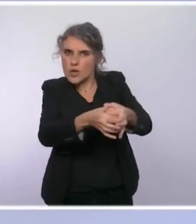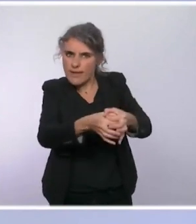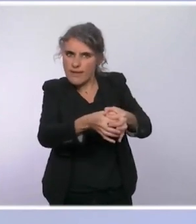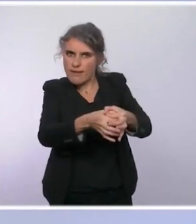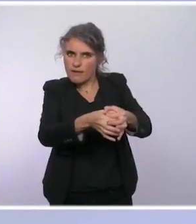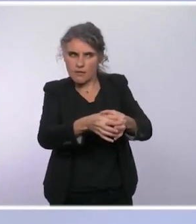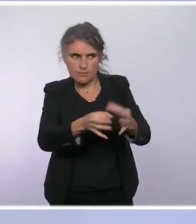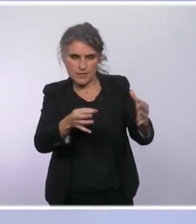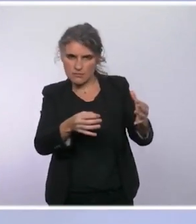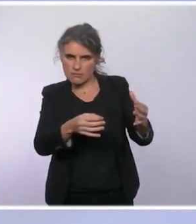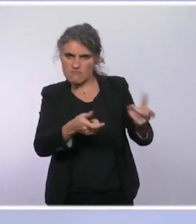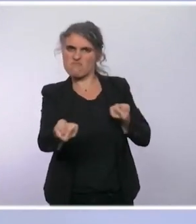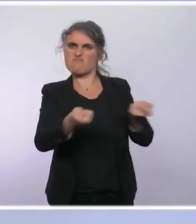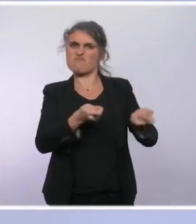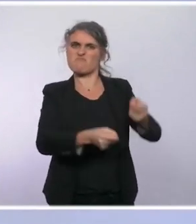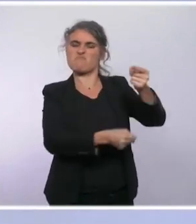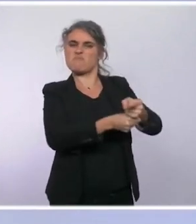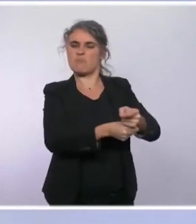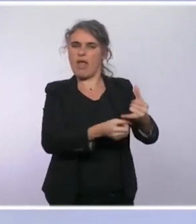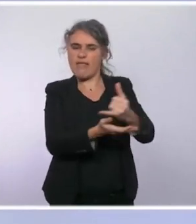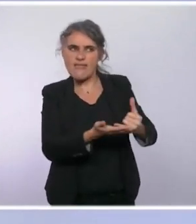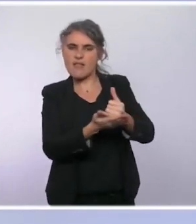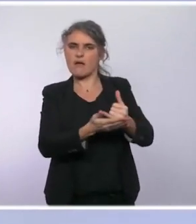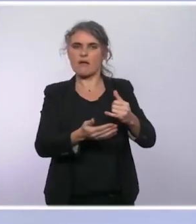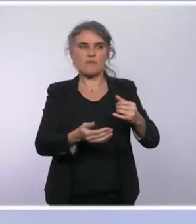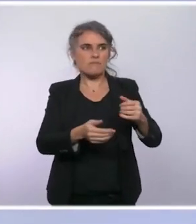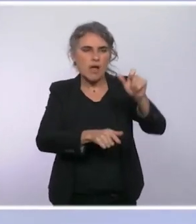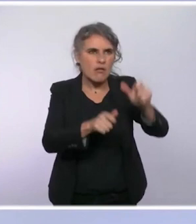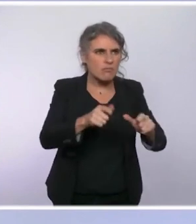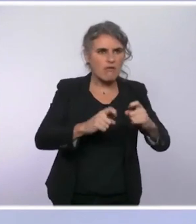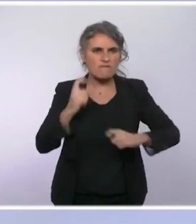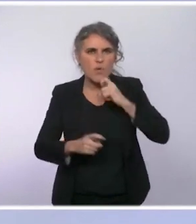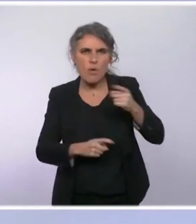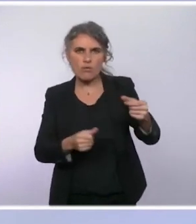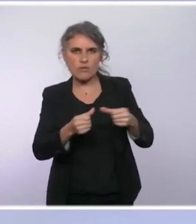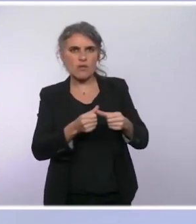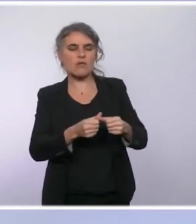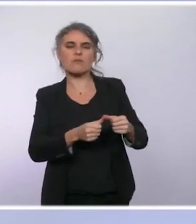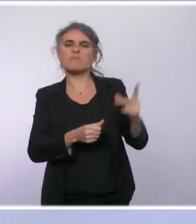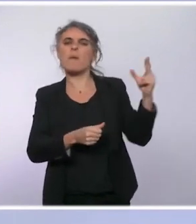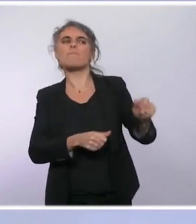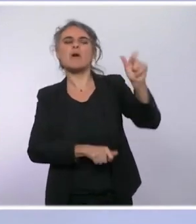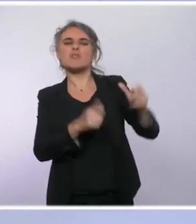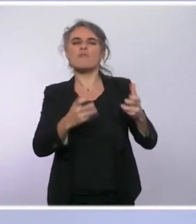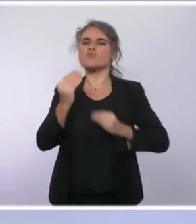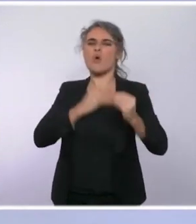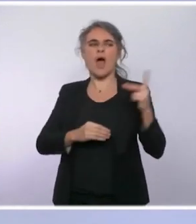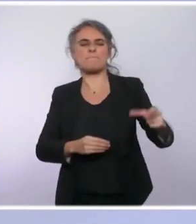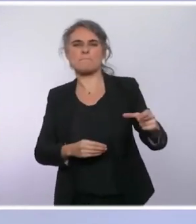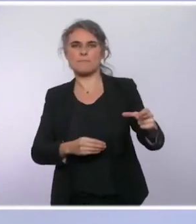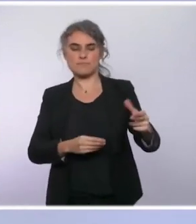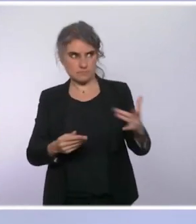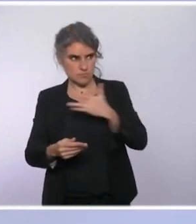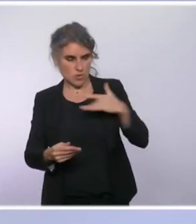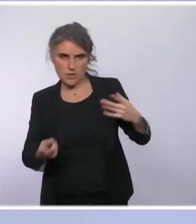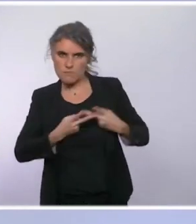en otage, une minorité violente qui ne peut pas empêcher des femmes et des hommes de se faire soigner, et la santé publique ne peut pas être instrumentalisée